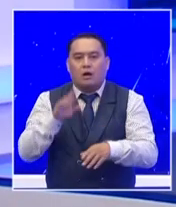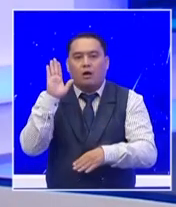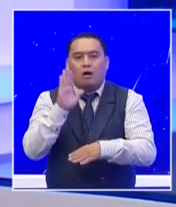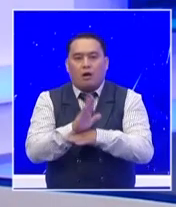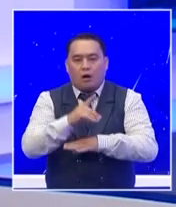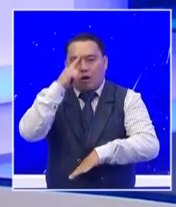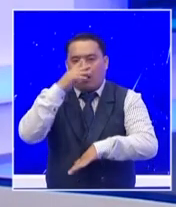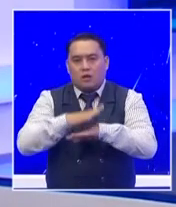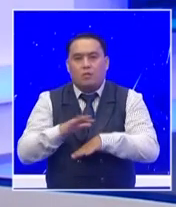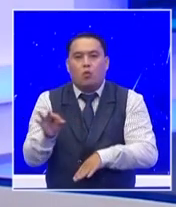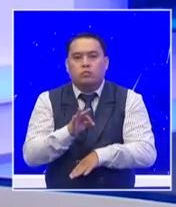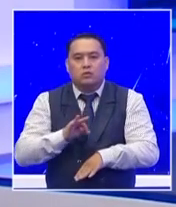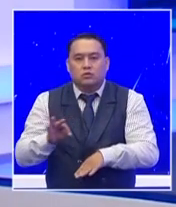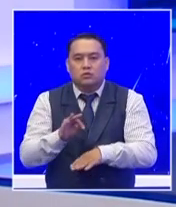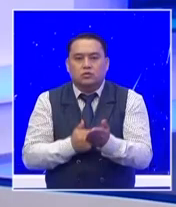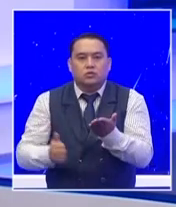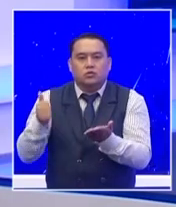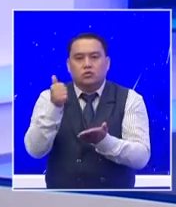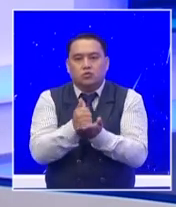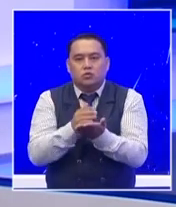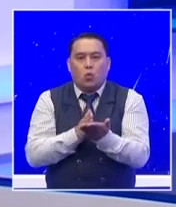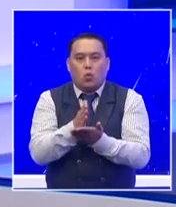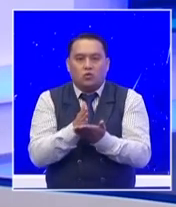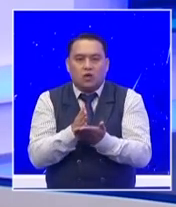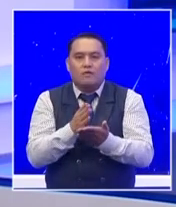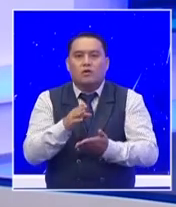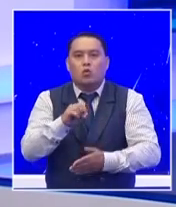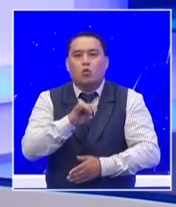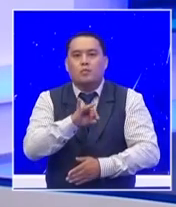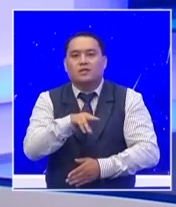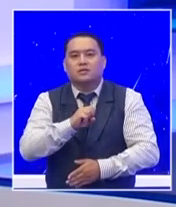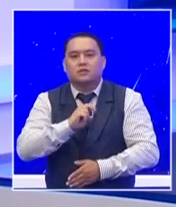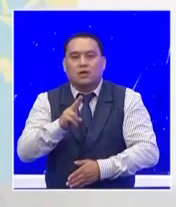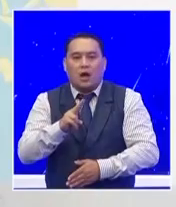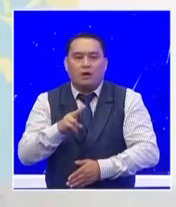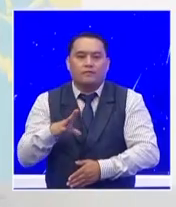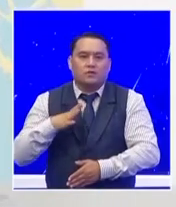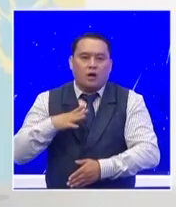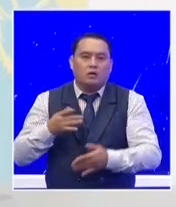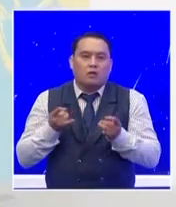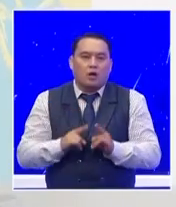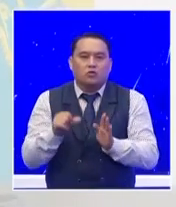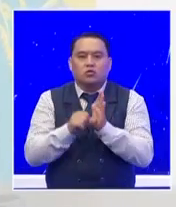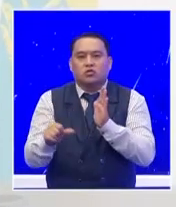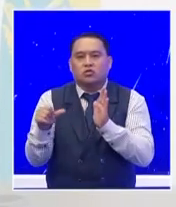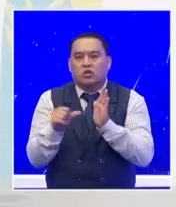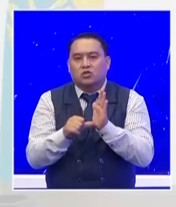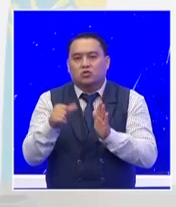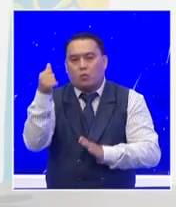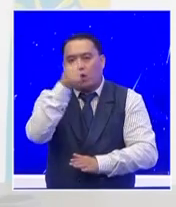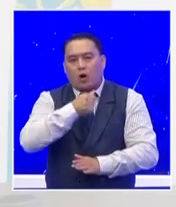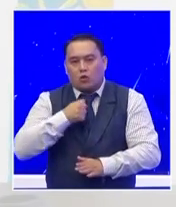акима региона Аманды Кабаталова на эту должность назначен Умерзак Ниязбеков. Новый глава облздрава родился в